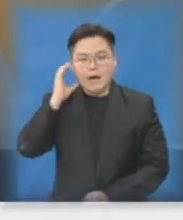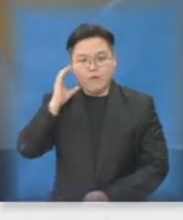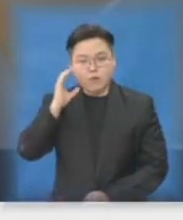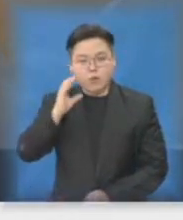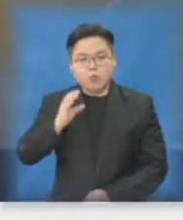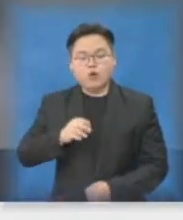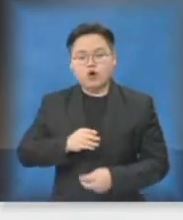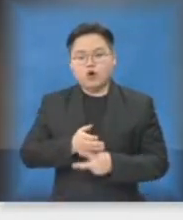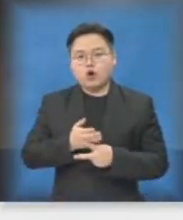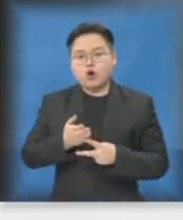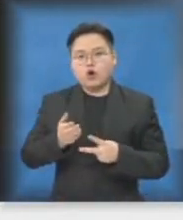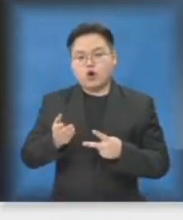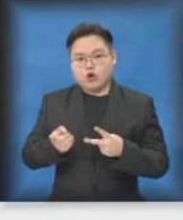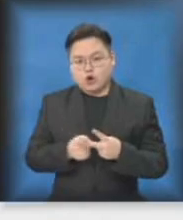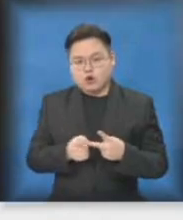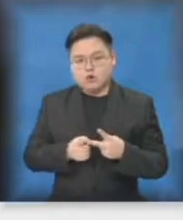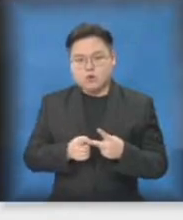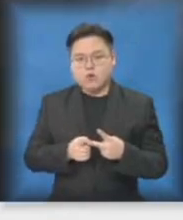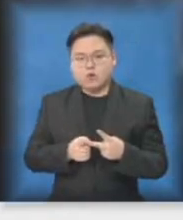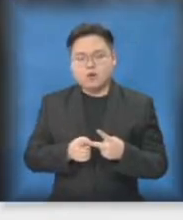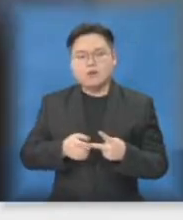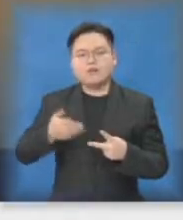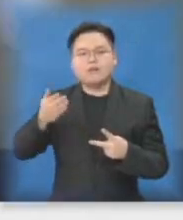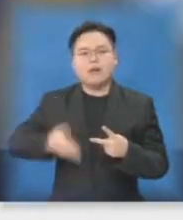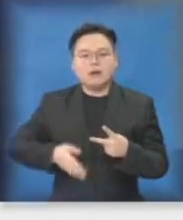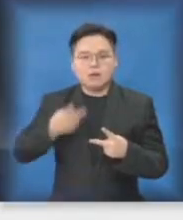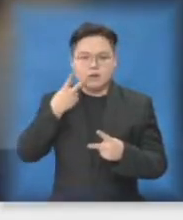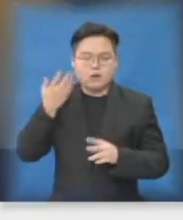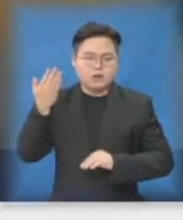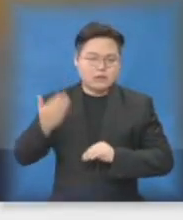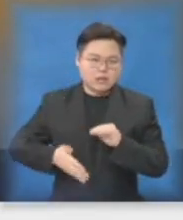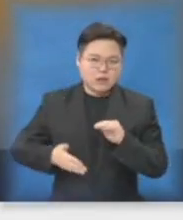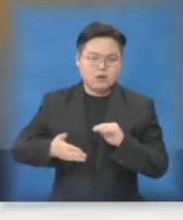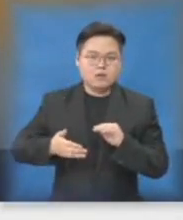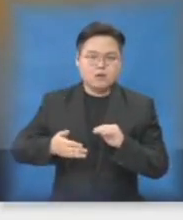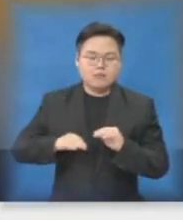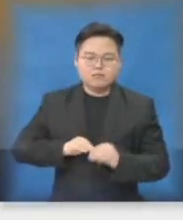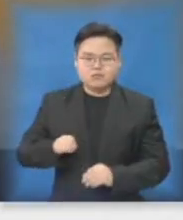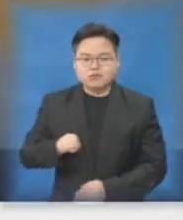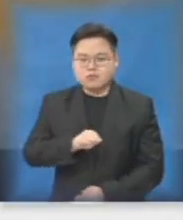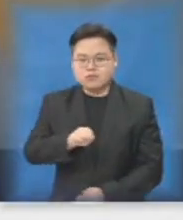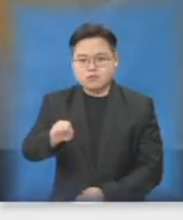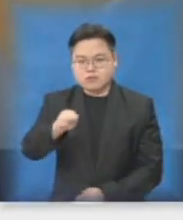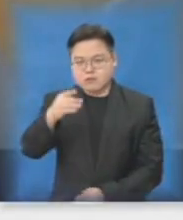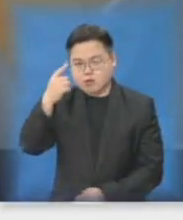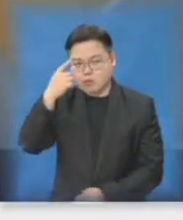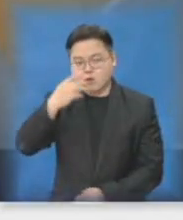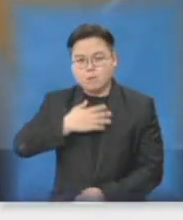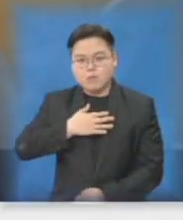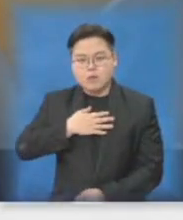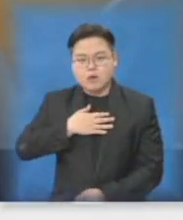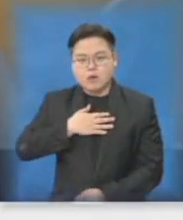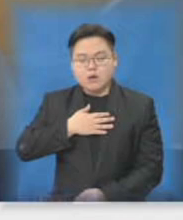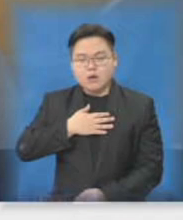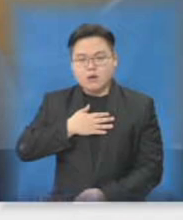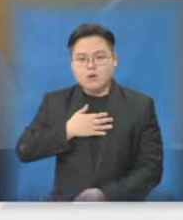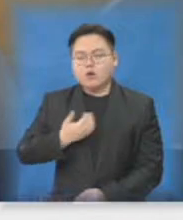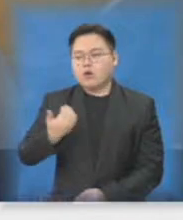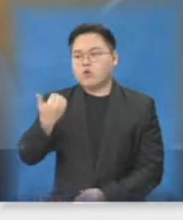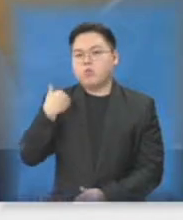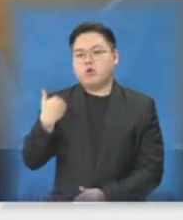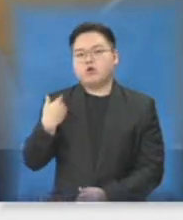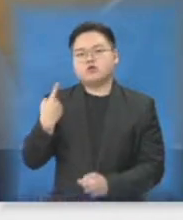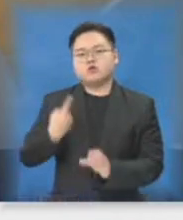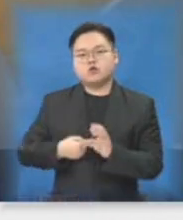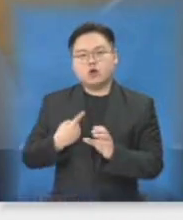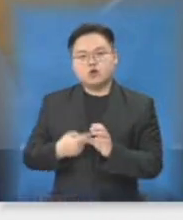төрлөл такси. Тэгэхээр такси үйлчилгээ манад одоо социализмын